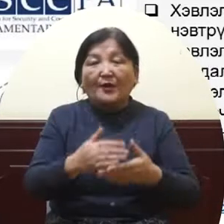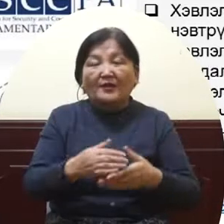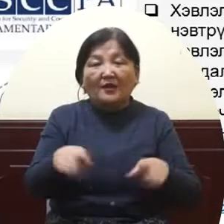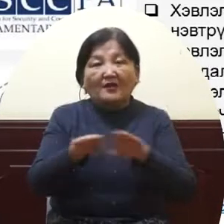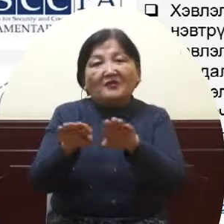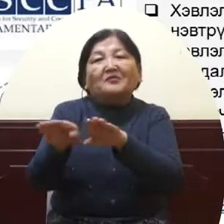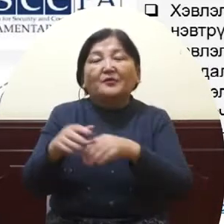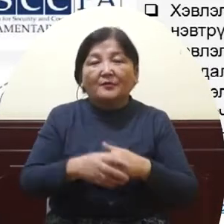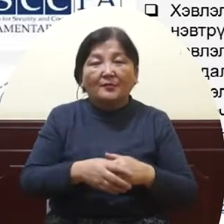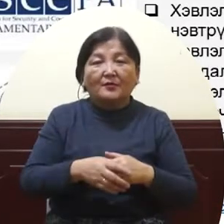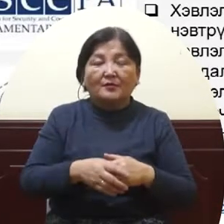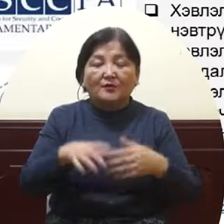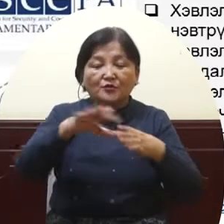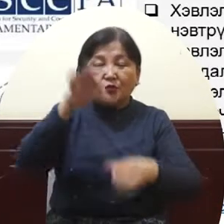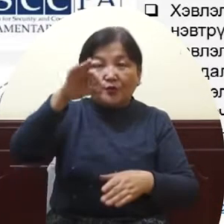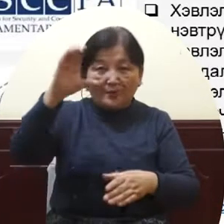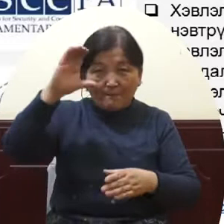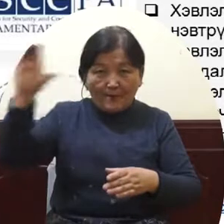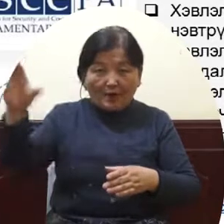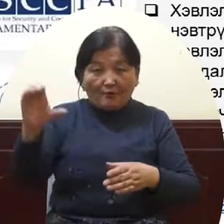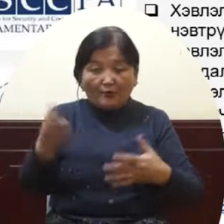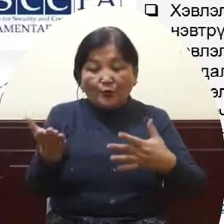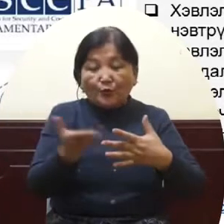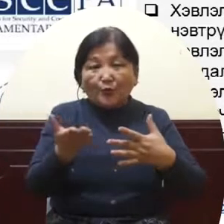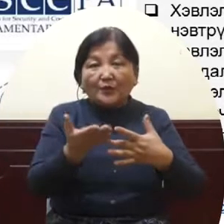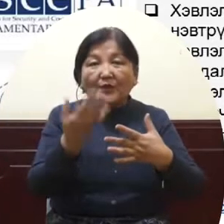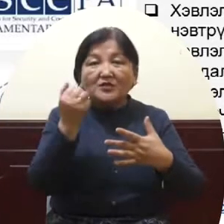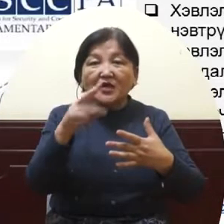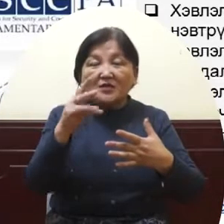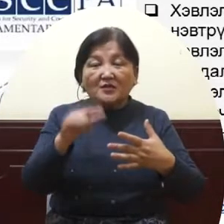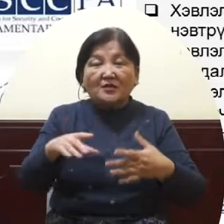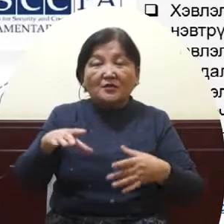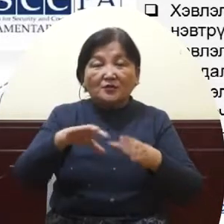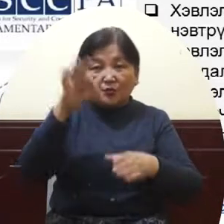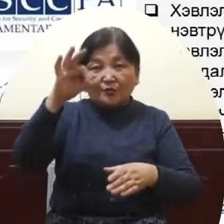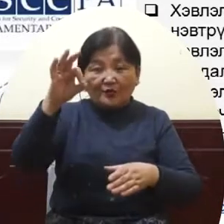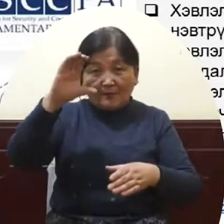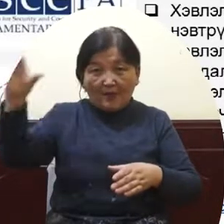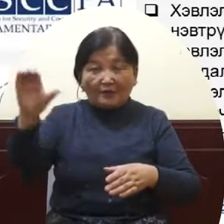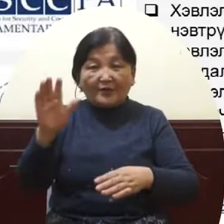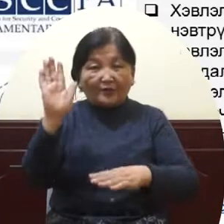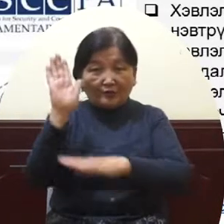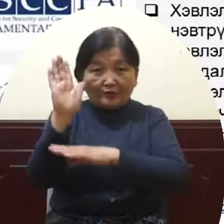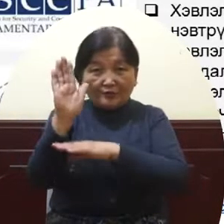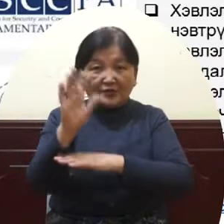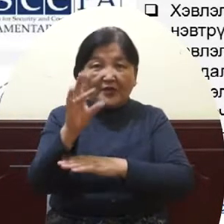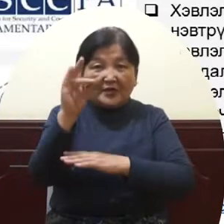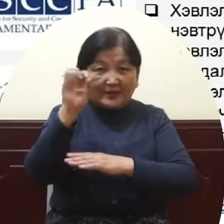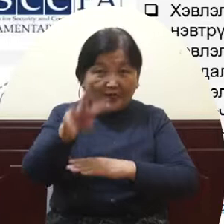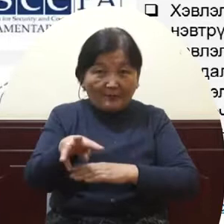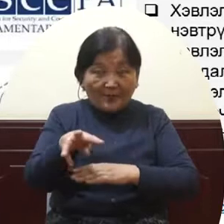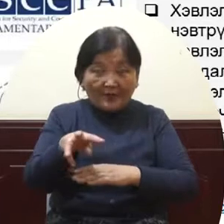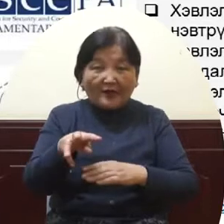Сонгуулийн байгууллага дунд шатны сонгуулийн хороодын бүрэлдэхүүнийг томилохдоо намын харьяалыг харгалзаад байна. Ийм хандлага